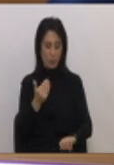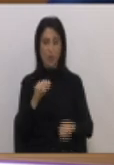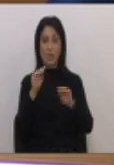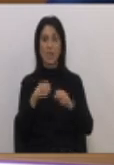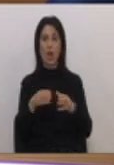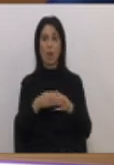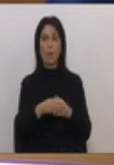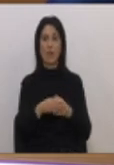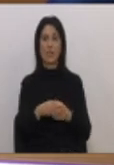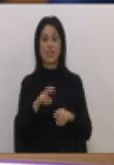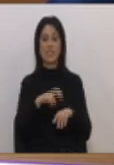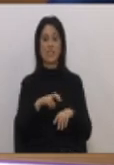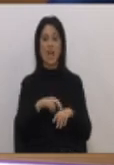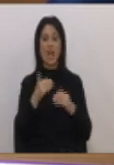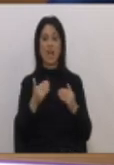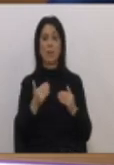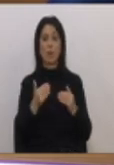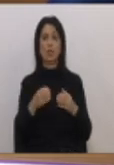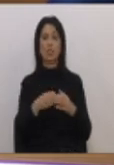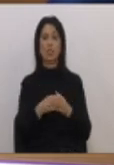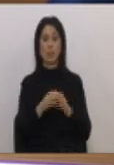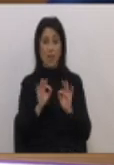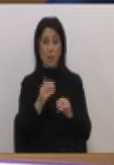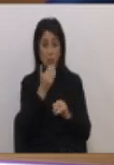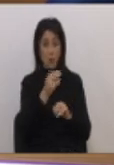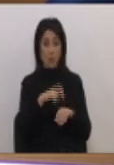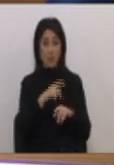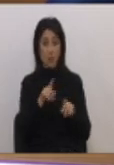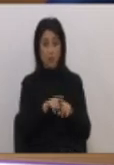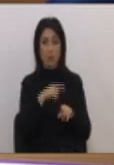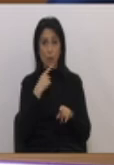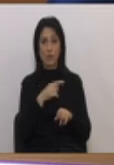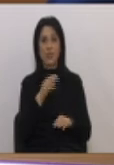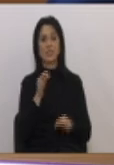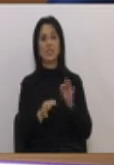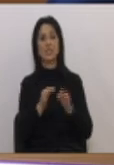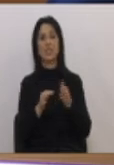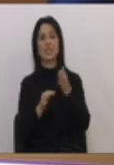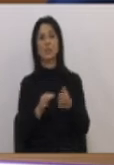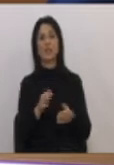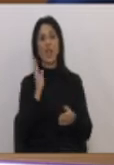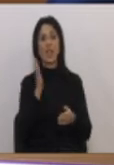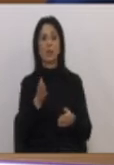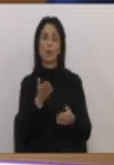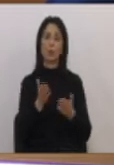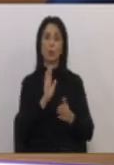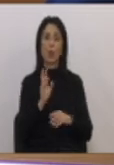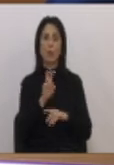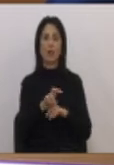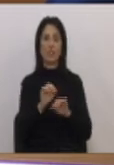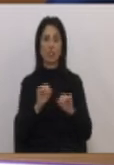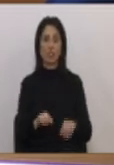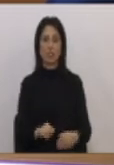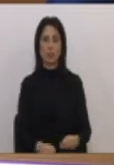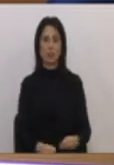დაკომპლექტებული საექიმო, ასე ვთქვათ, ის ჯგუფიც გეუბნეოდათ. Da mere სასამართლოზე ექნებოდა თუ არა მისვლის